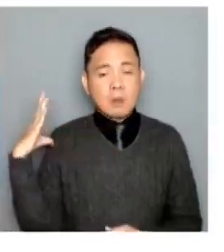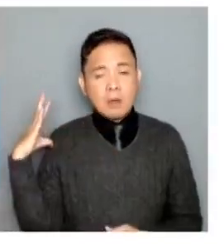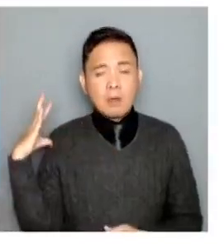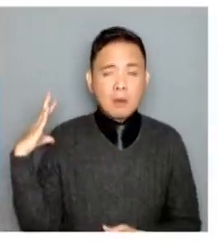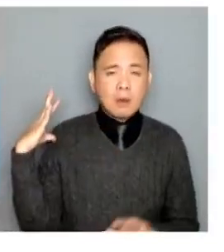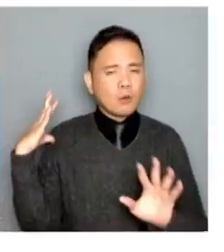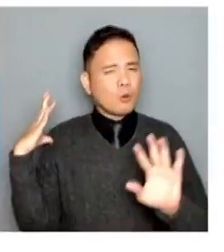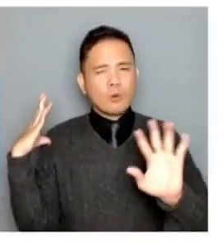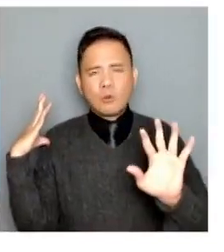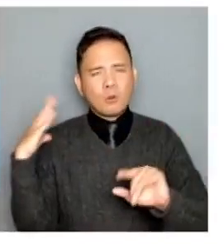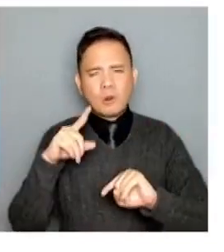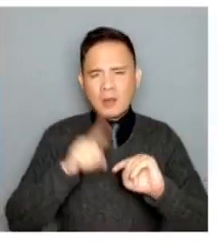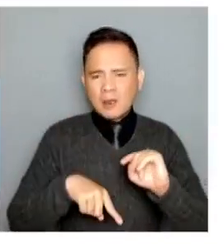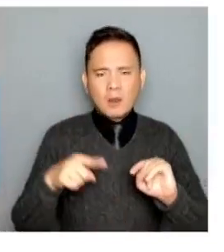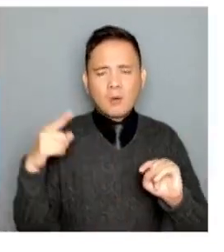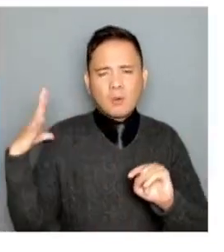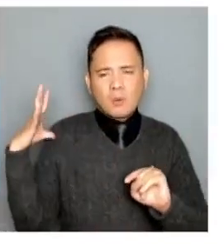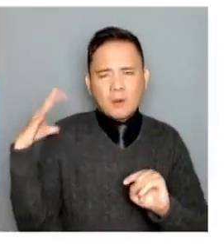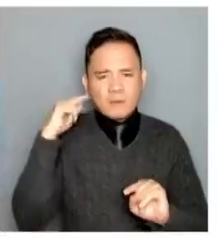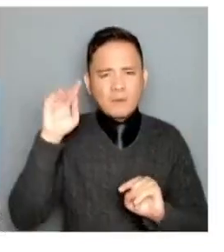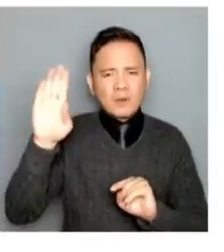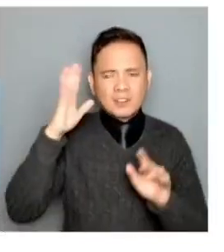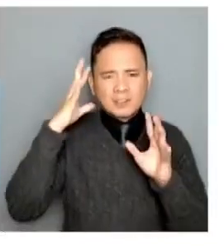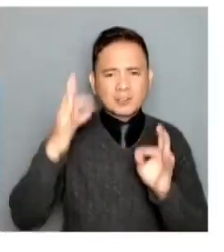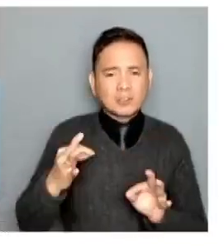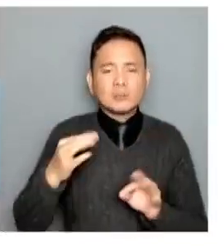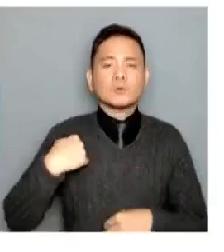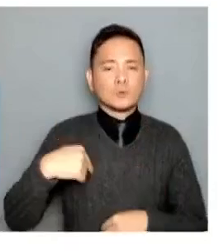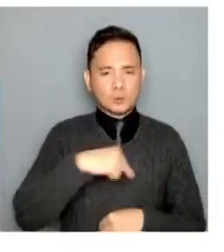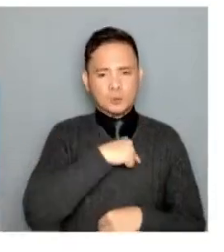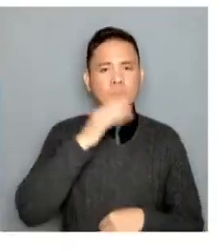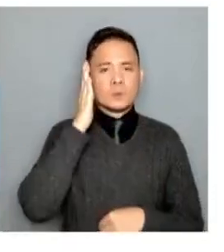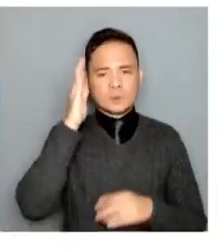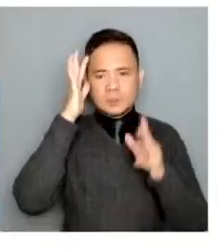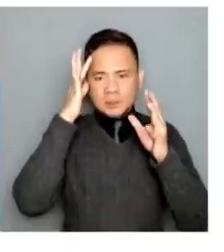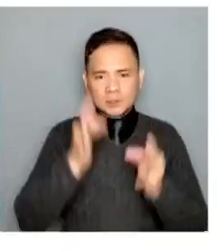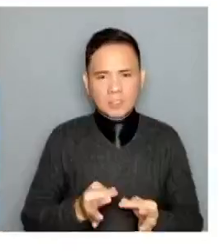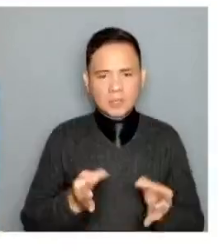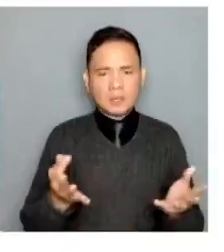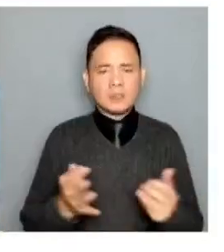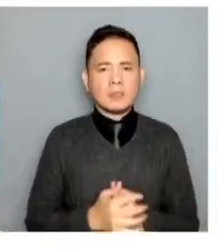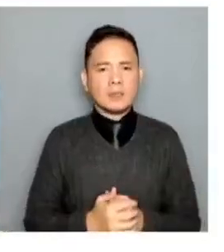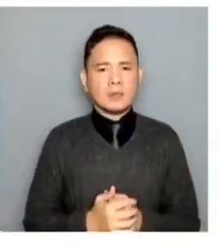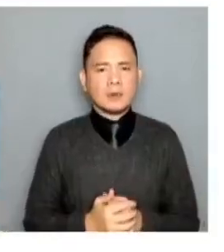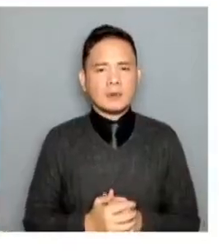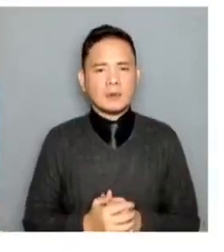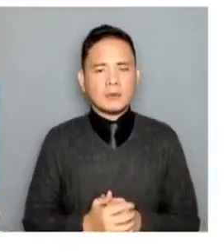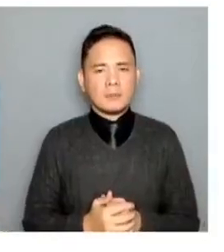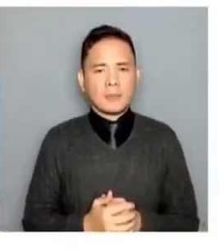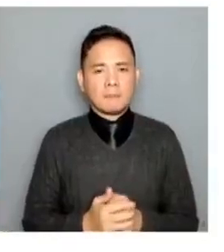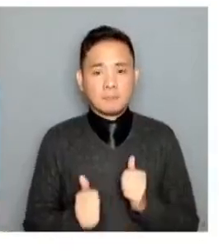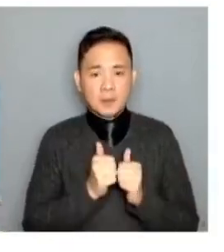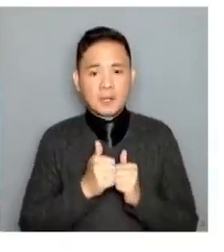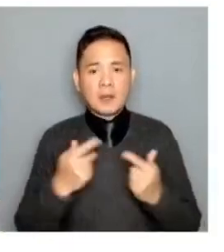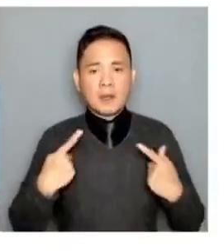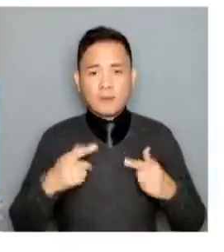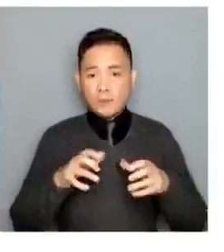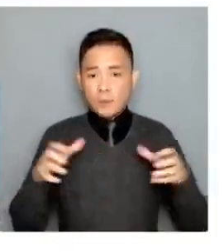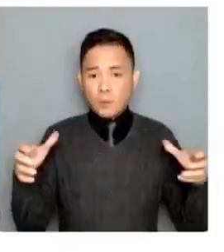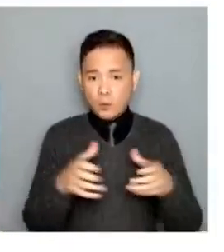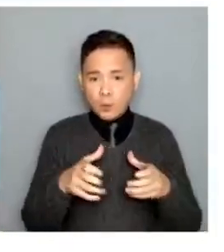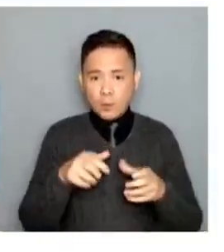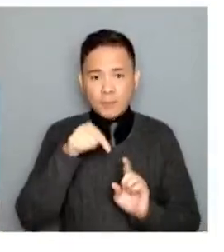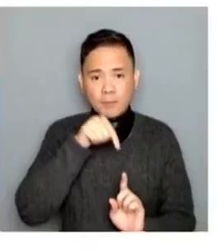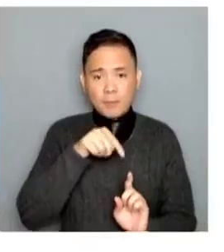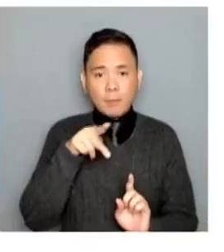ano ang magiging desisyon. Kami na po ang nagdesisyon, nagtayo po kami ng aming task force, POLA.